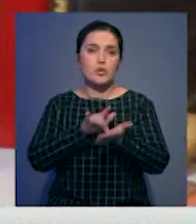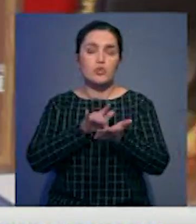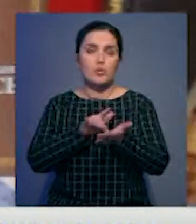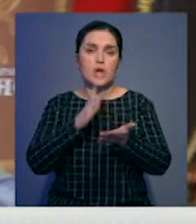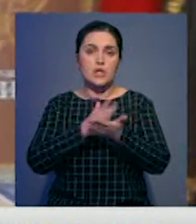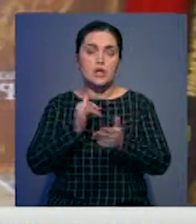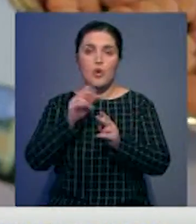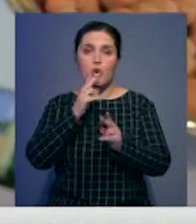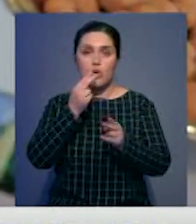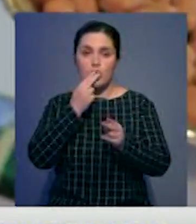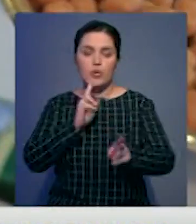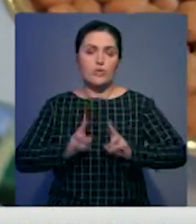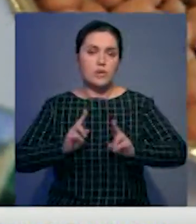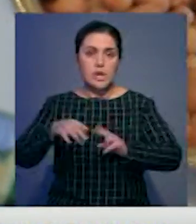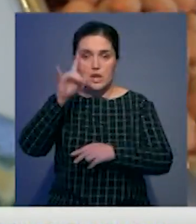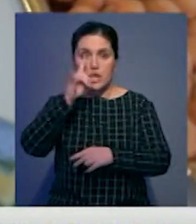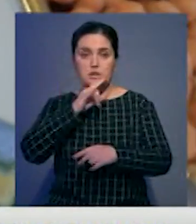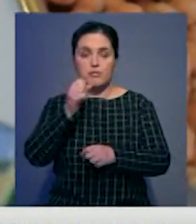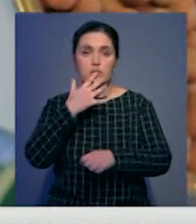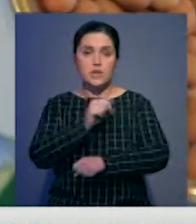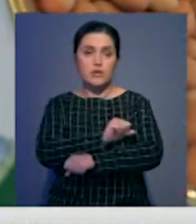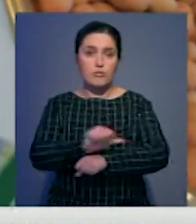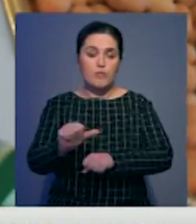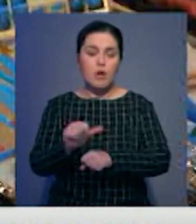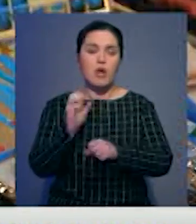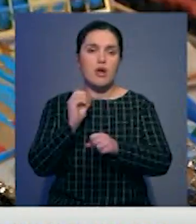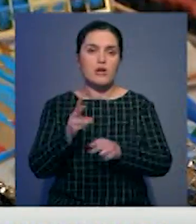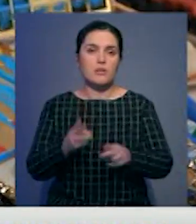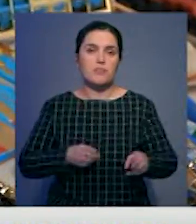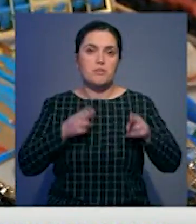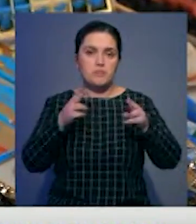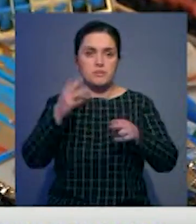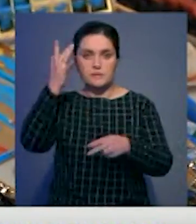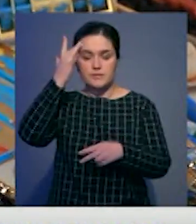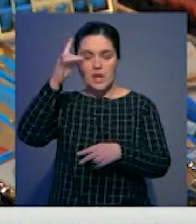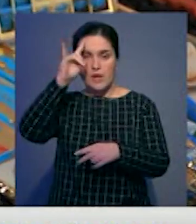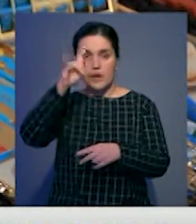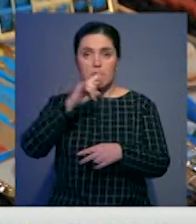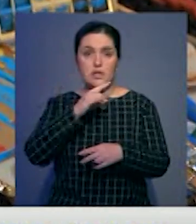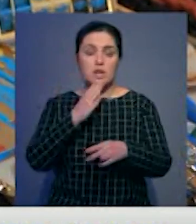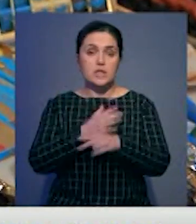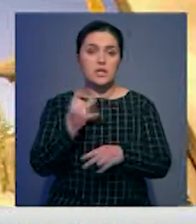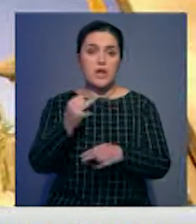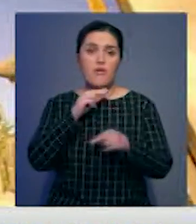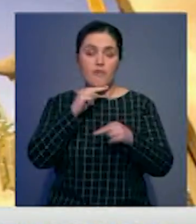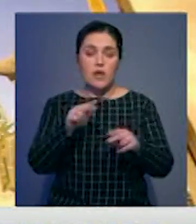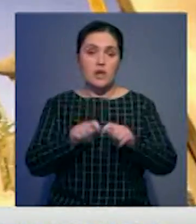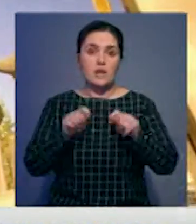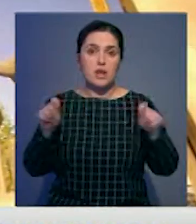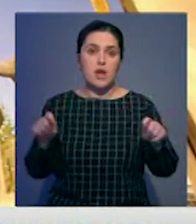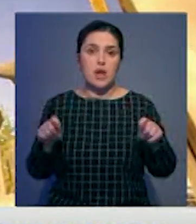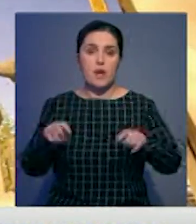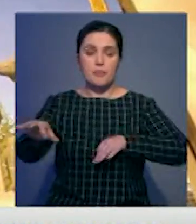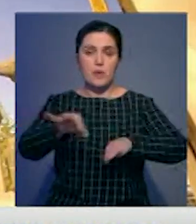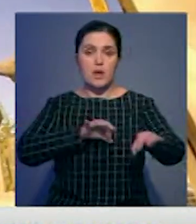достопримечательностями и кухней Казахстана позволили зарубежным студентам совершить экскурс в нашу страну. Особое внимание привлекла презентация проекта «Go